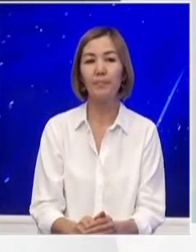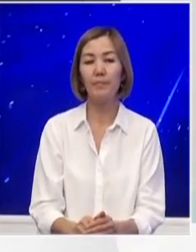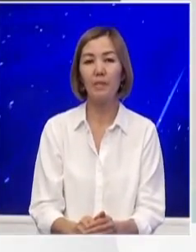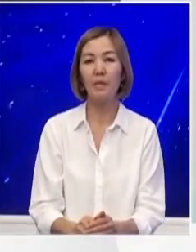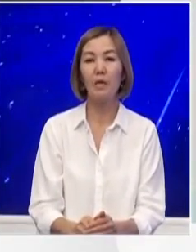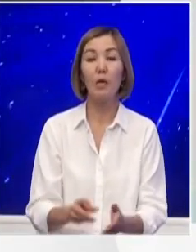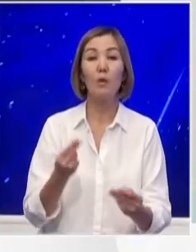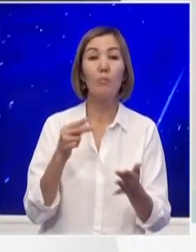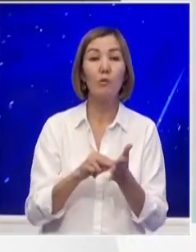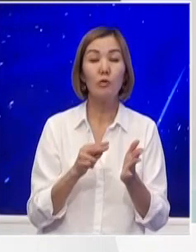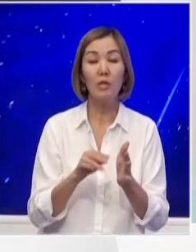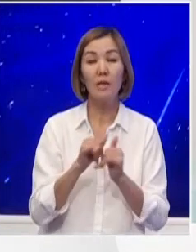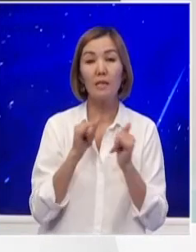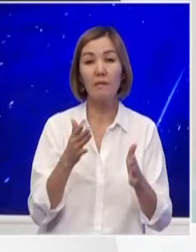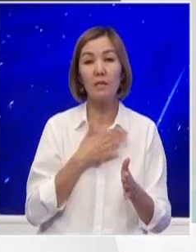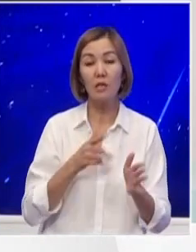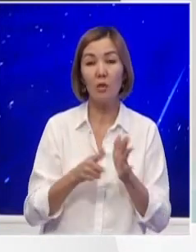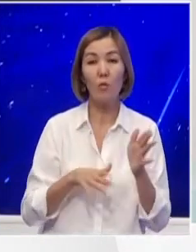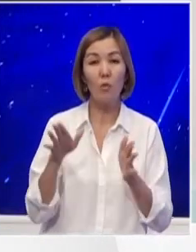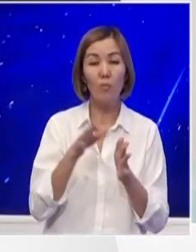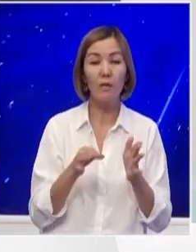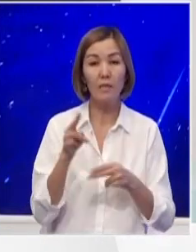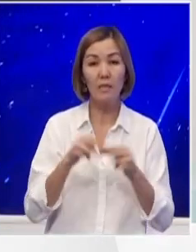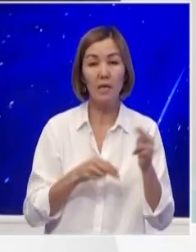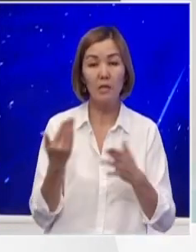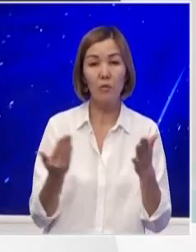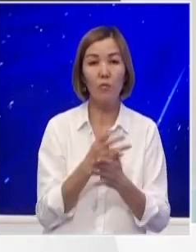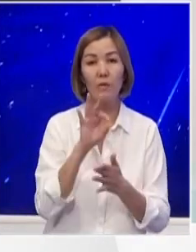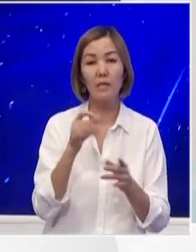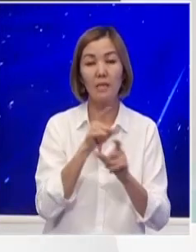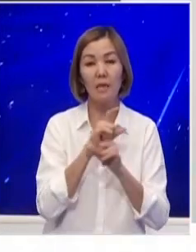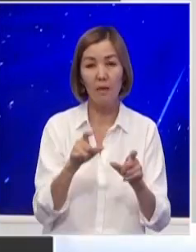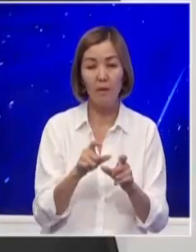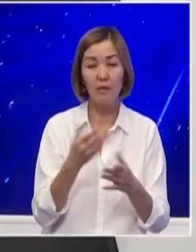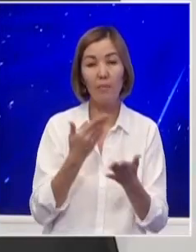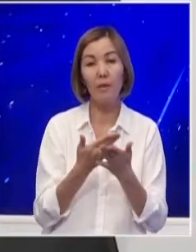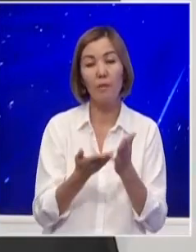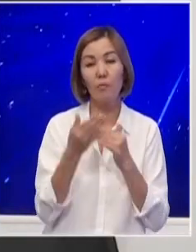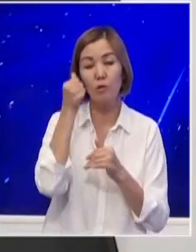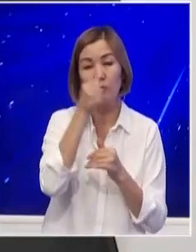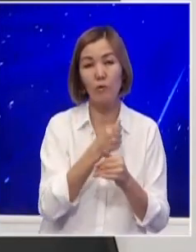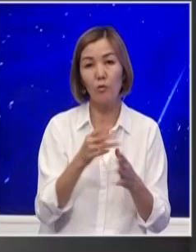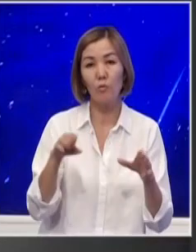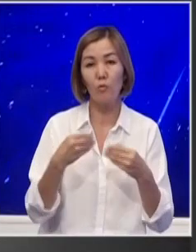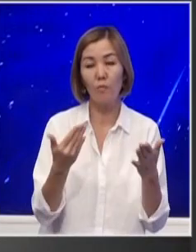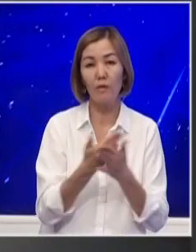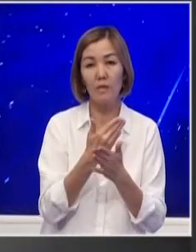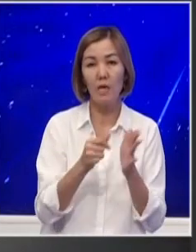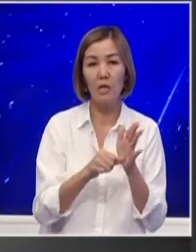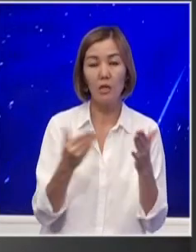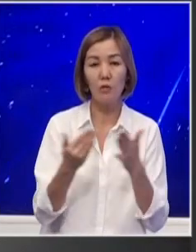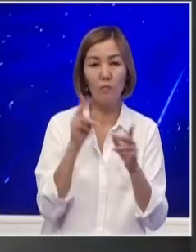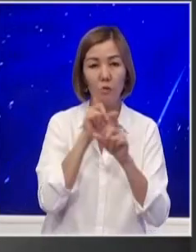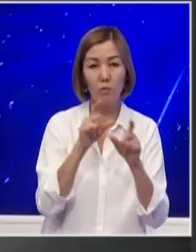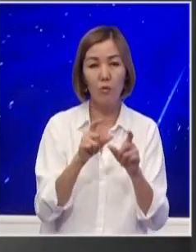От бюджета зависит развитие нашей области, в том числе строительство новых социальных объектов. К примеру, в прошлом году было сдано в эксплуатацию 6 новых